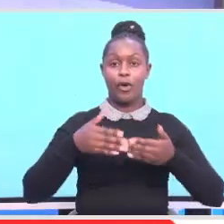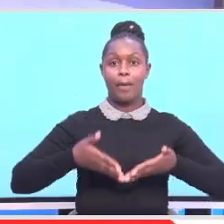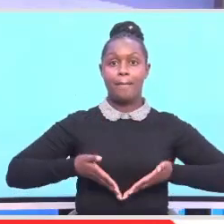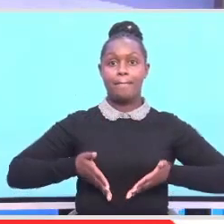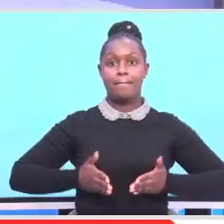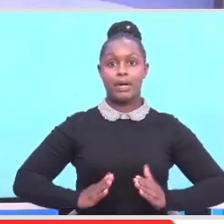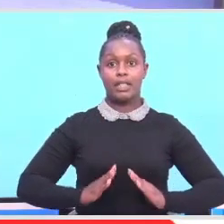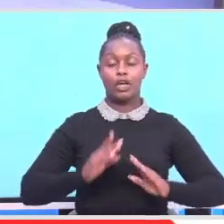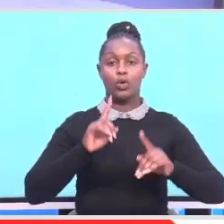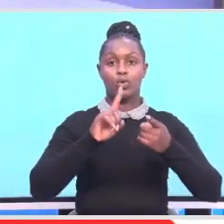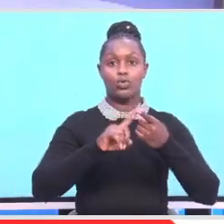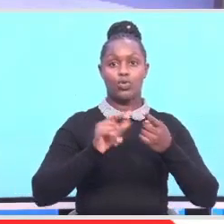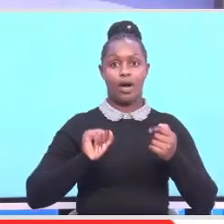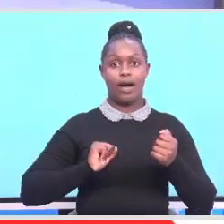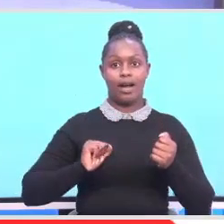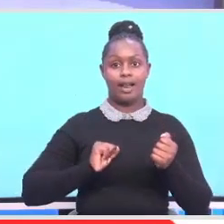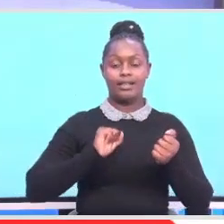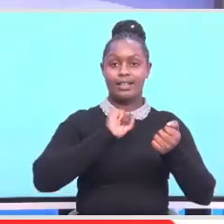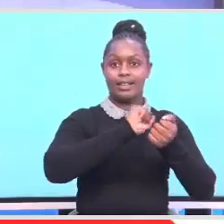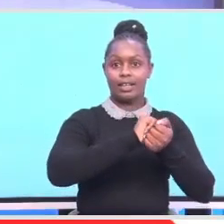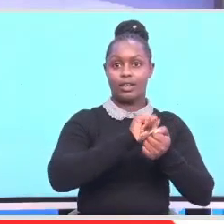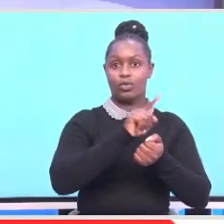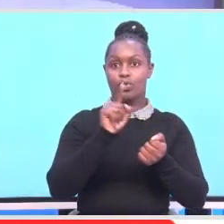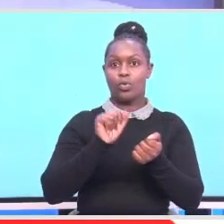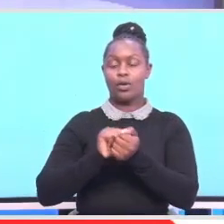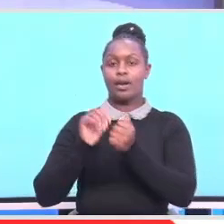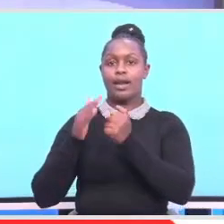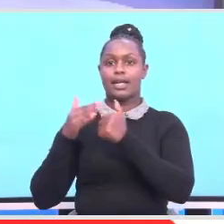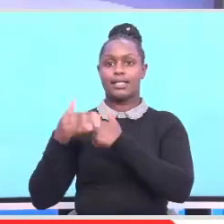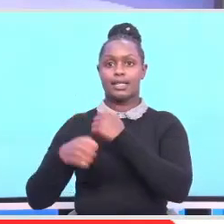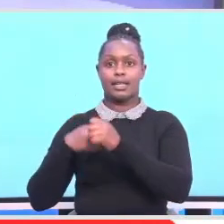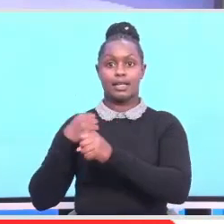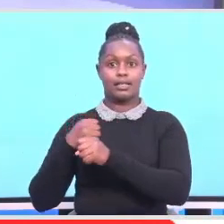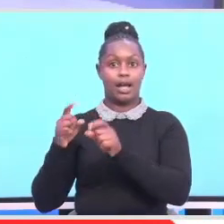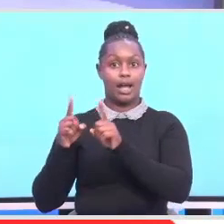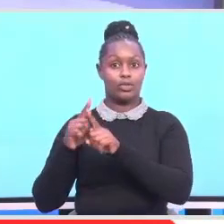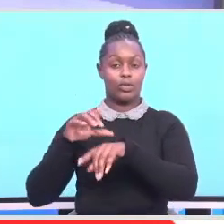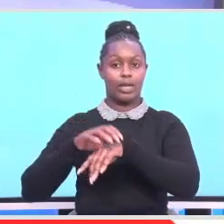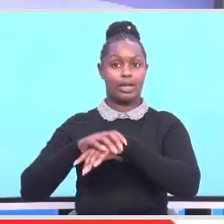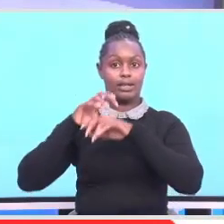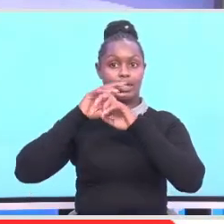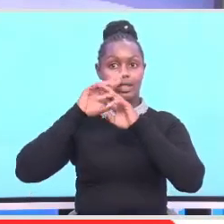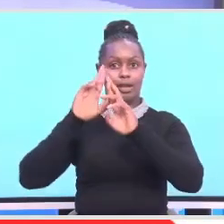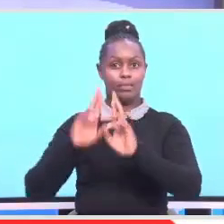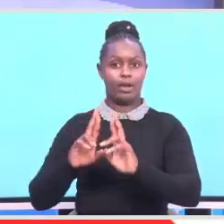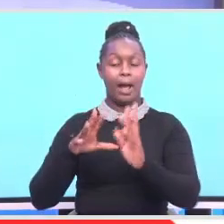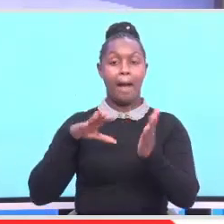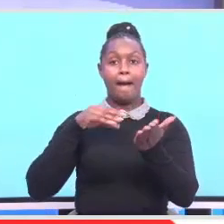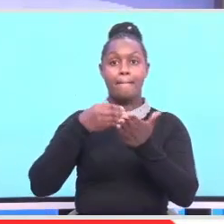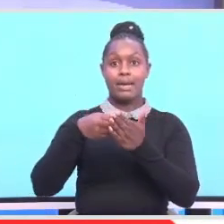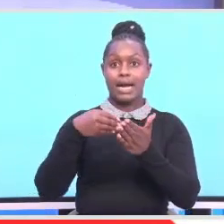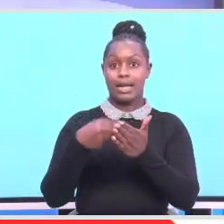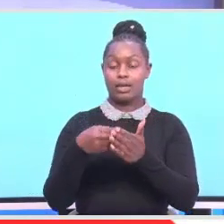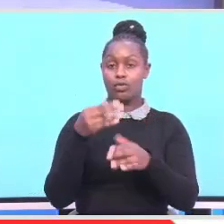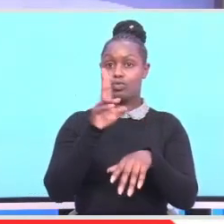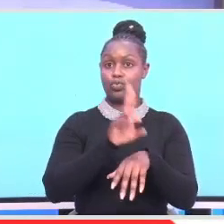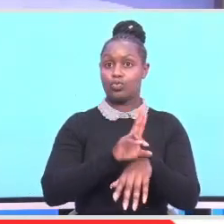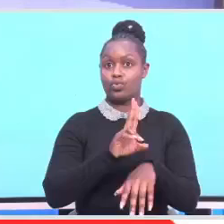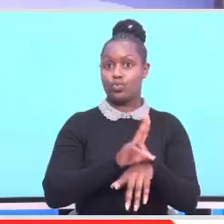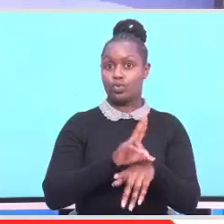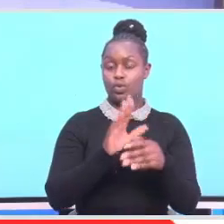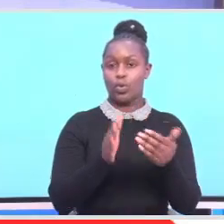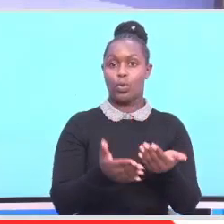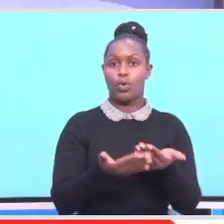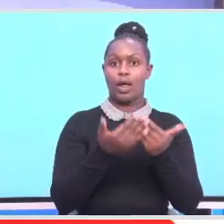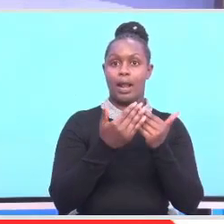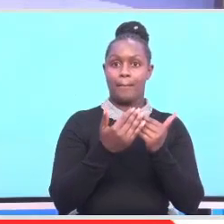10 hadi 19. Na kama anavyotuarifu mwanahabari wetu Elizabeth Atieno, fedha hizo zinapania kuhifadhi mpango